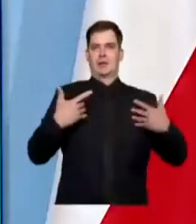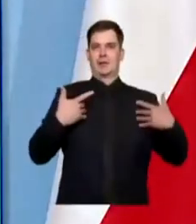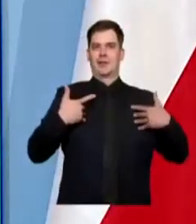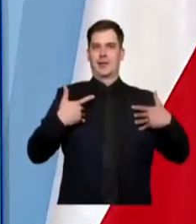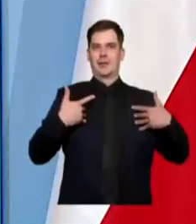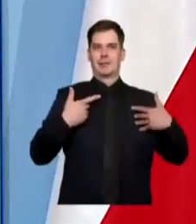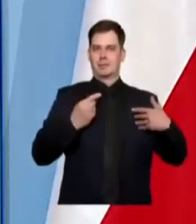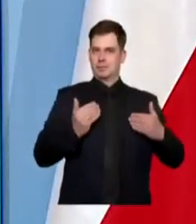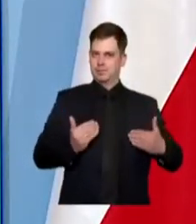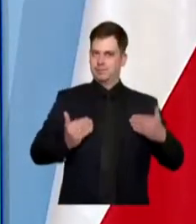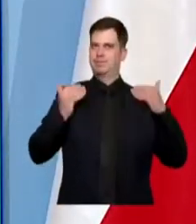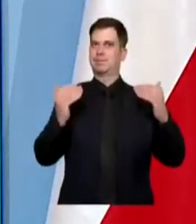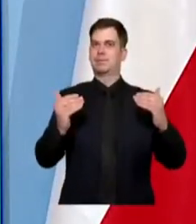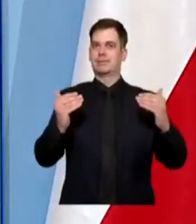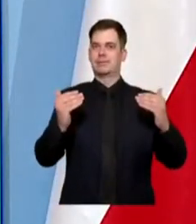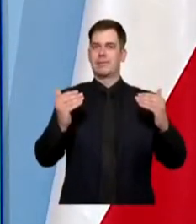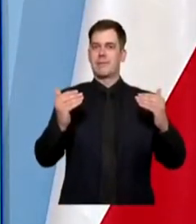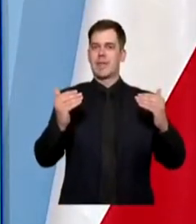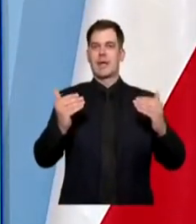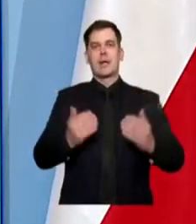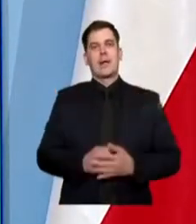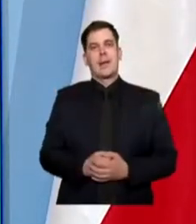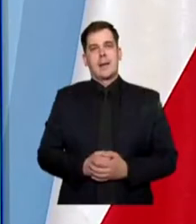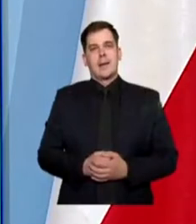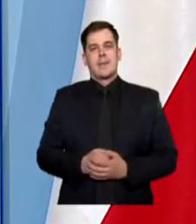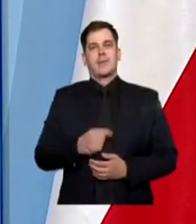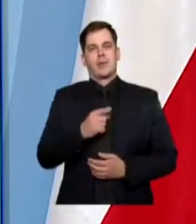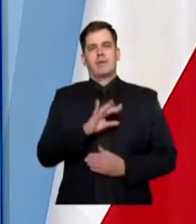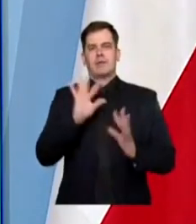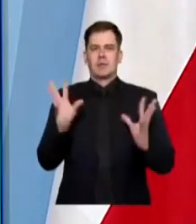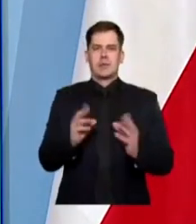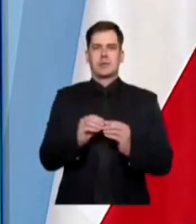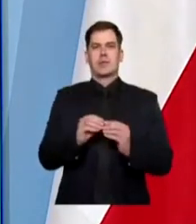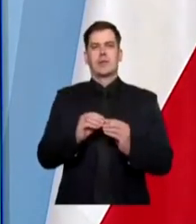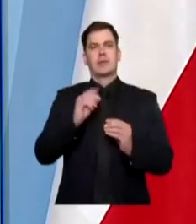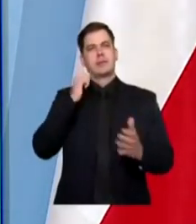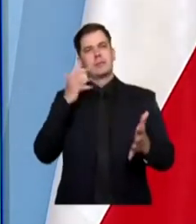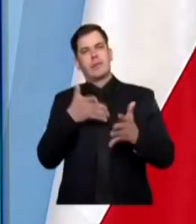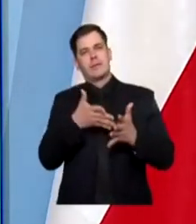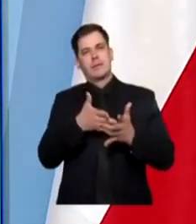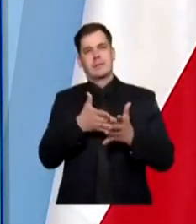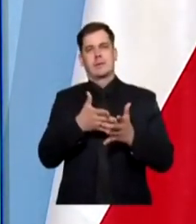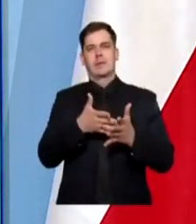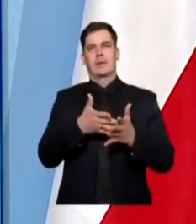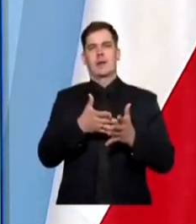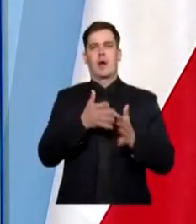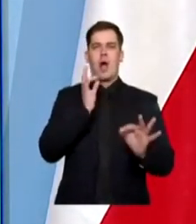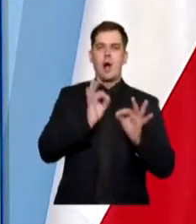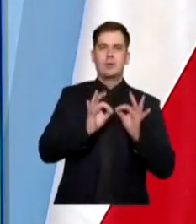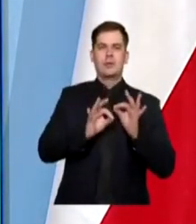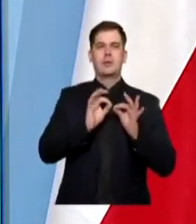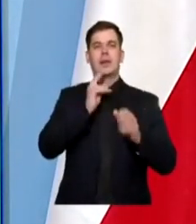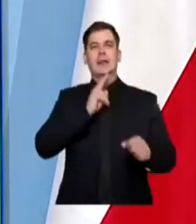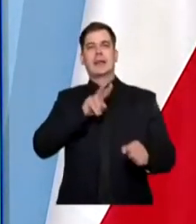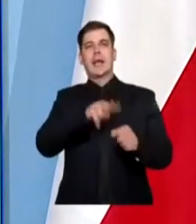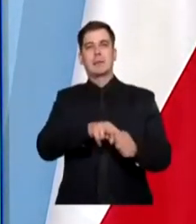tak naprawdę. Ale oczywiście te wszystkie prognozy, te wszystkie przewidywane